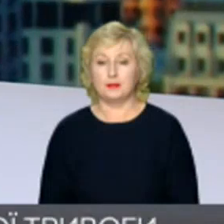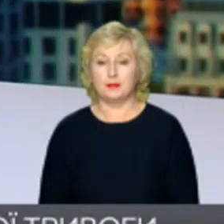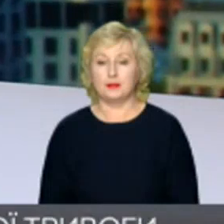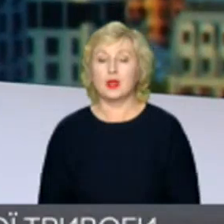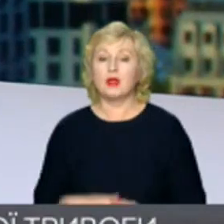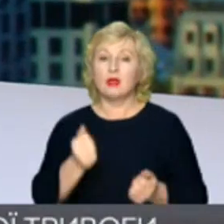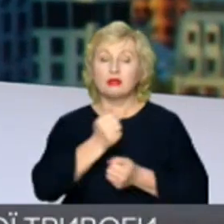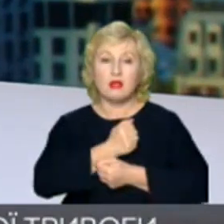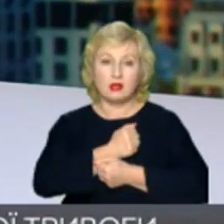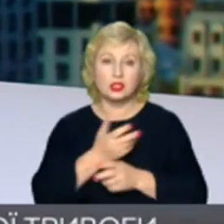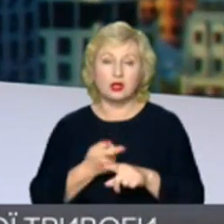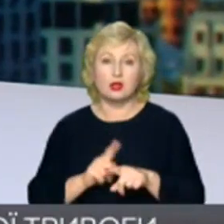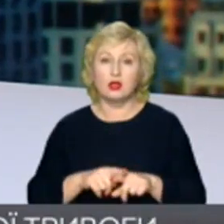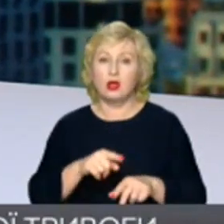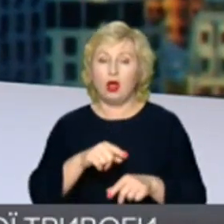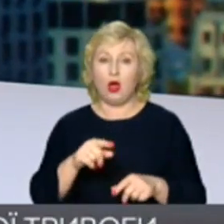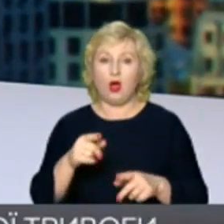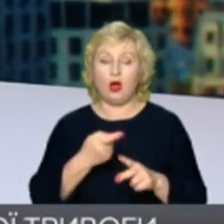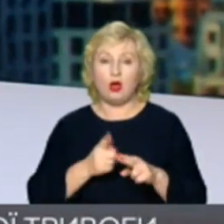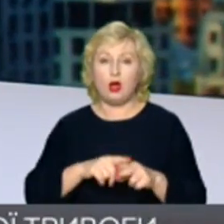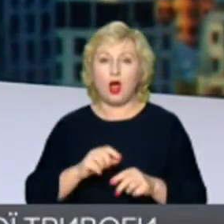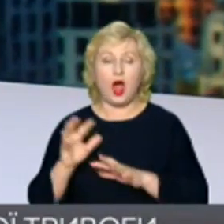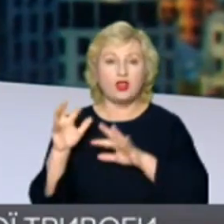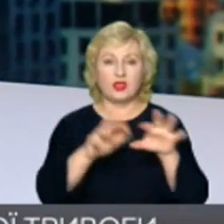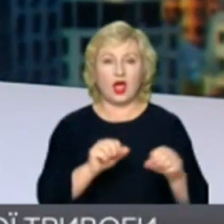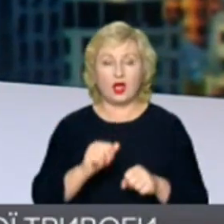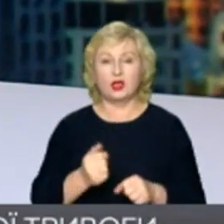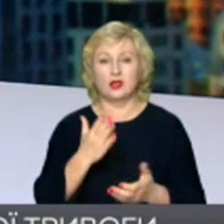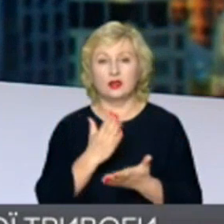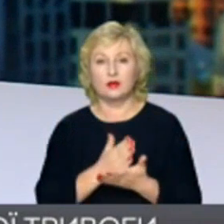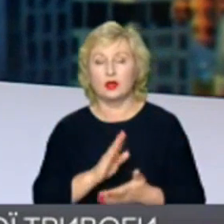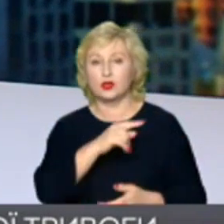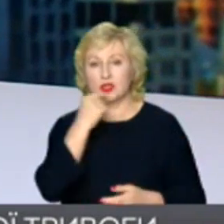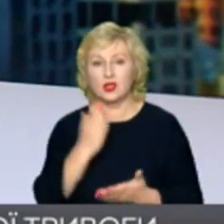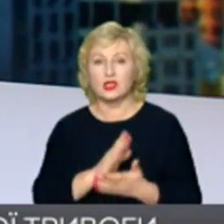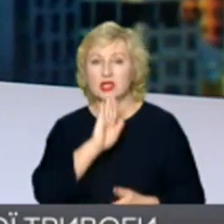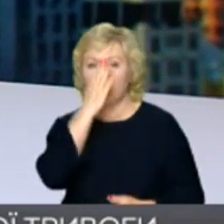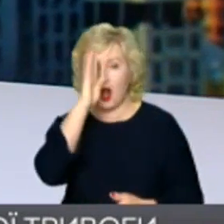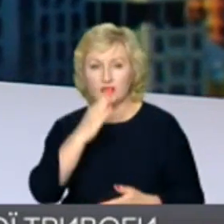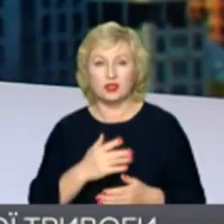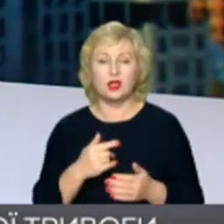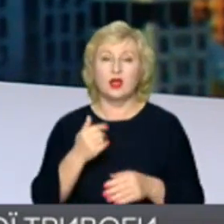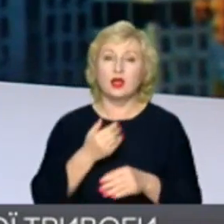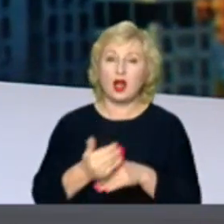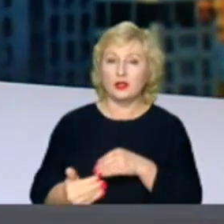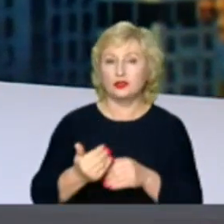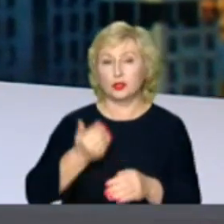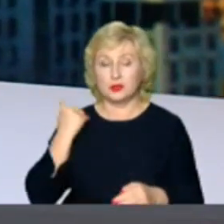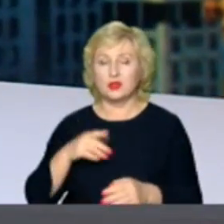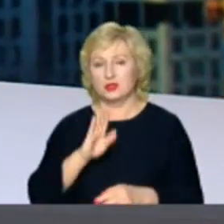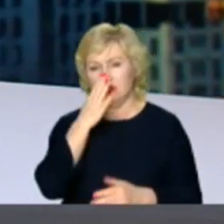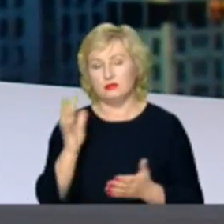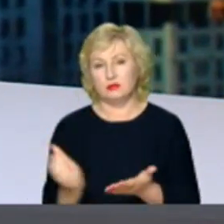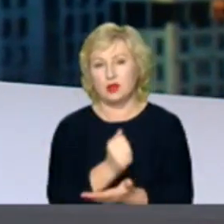Проте, на жаль, окрім так росіян, маємо і зрадників. Проте кожен із них має пам'ятати, що рано чи пізно всі вони будуть знайдені.